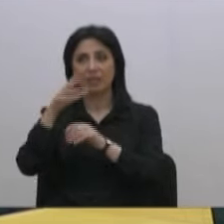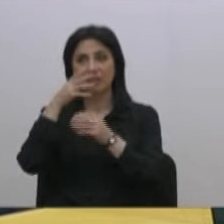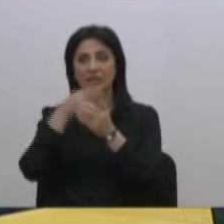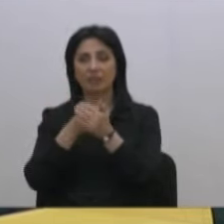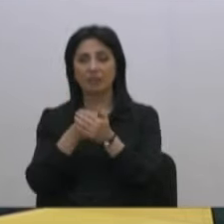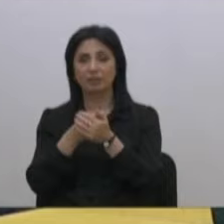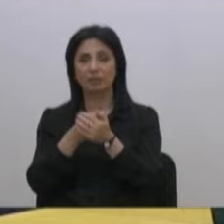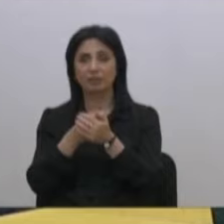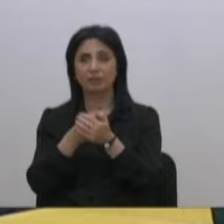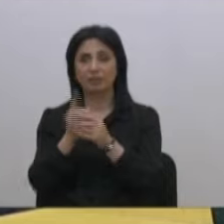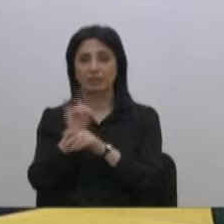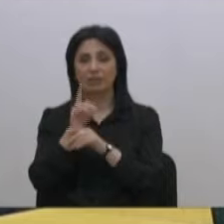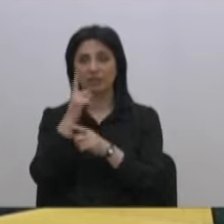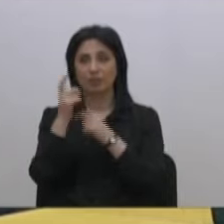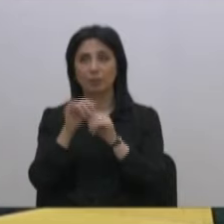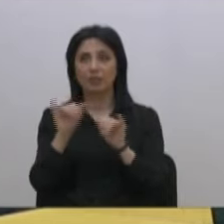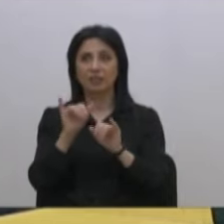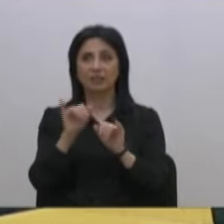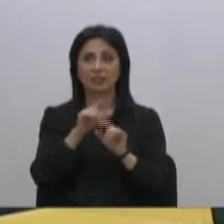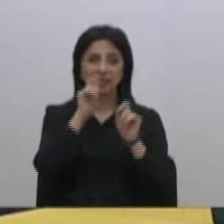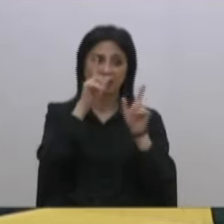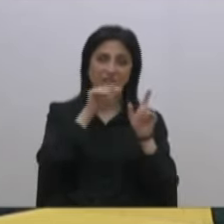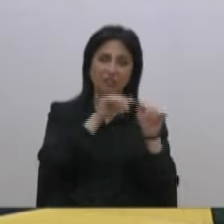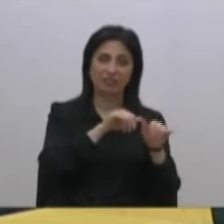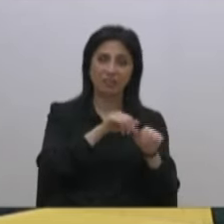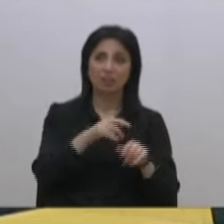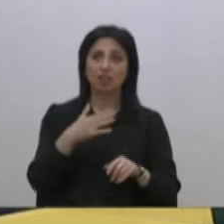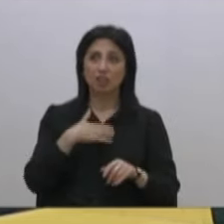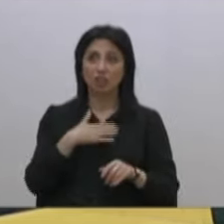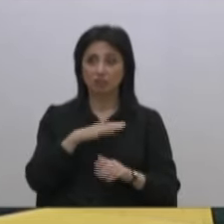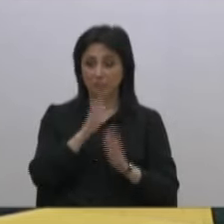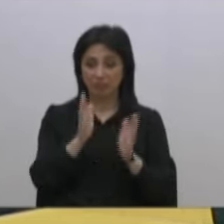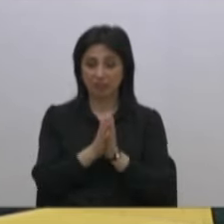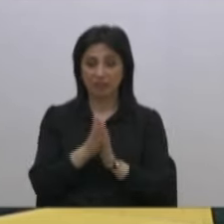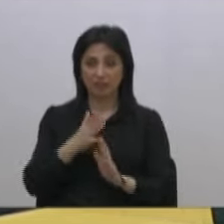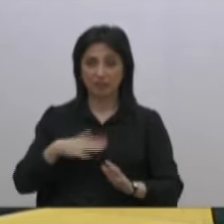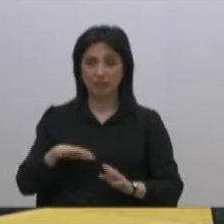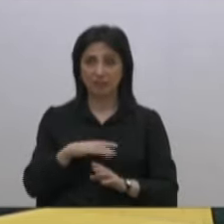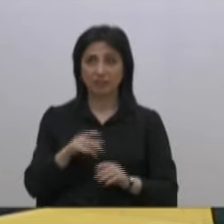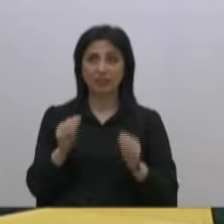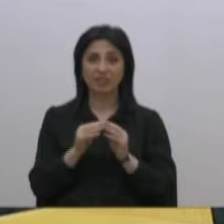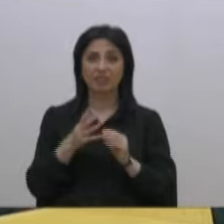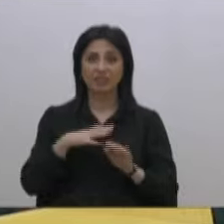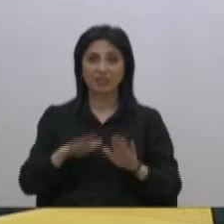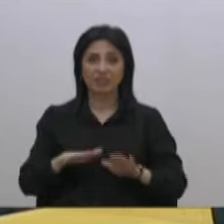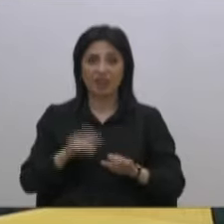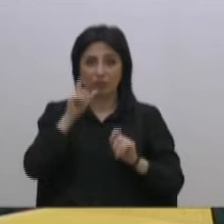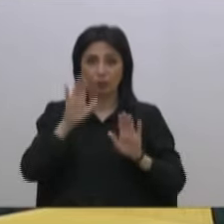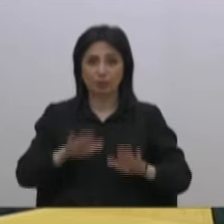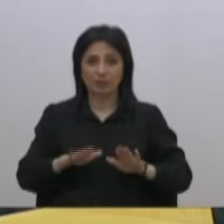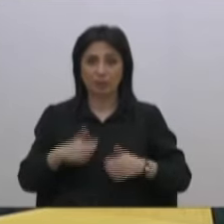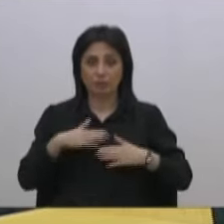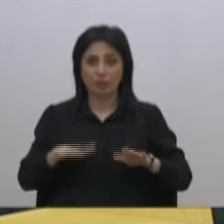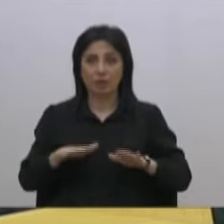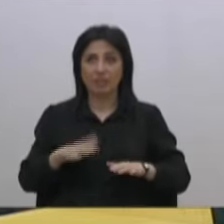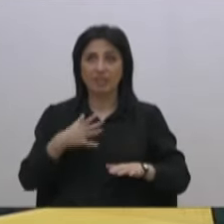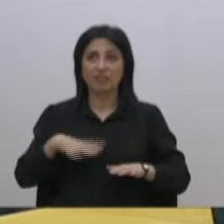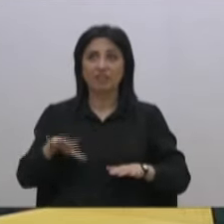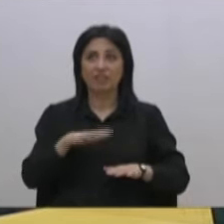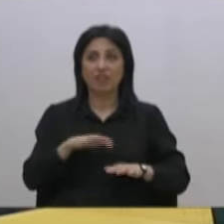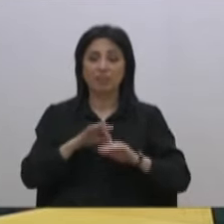ამ დეზინფორმაციაში და ხანსად იღვიძებდნენ. ჩვენ მთელი საქართველო ისევ საქართველოში ვიღვიძებდით და ისევ